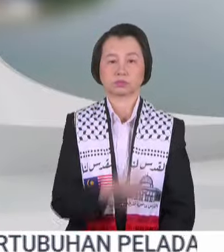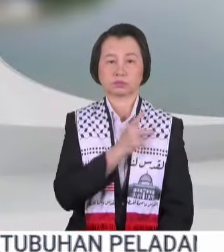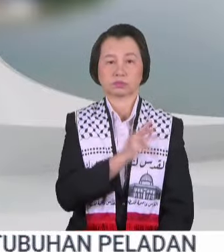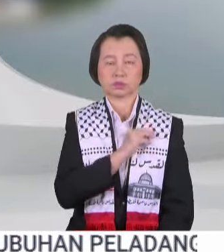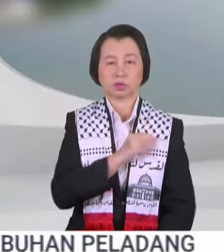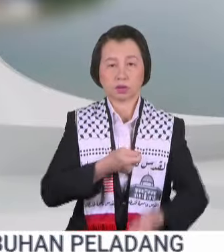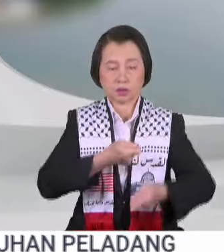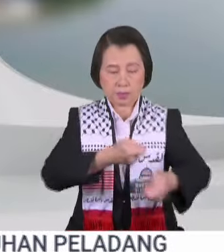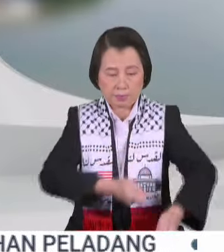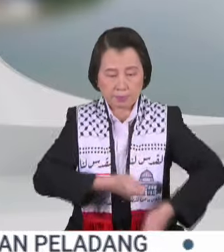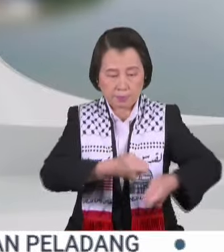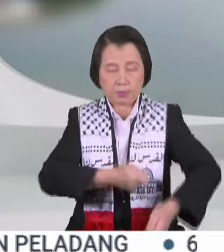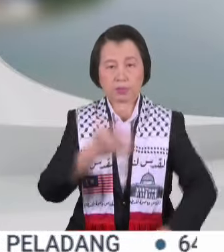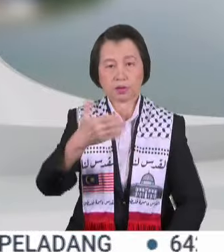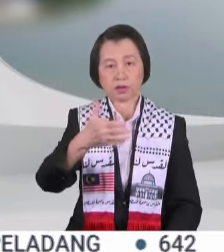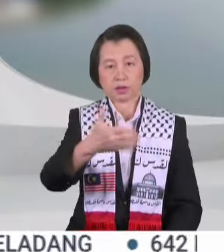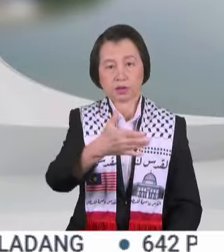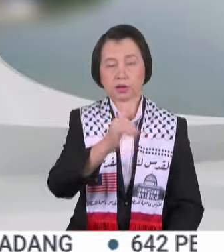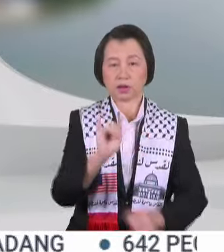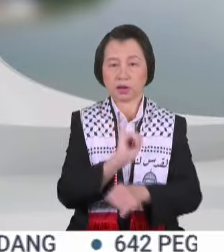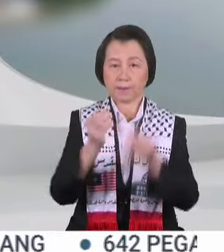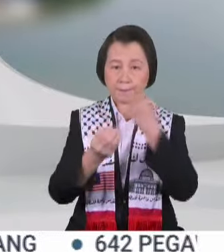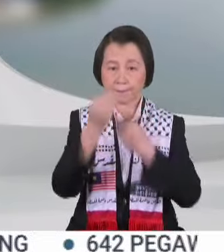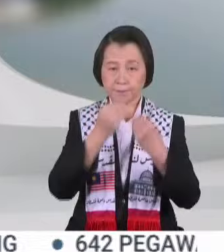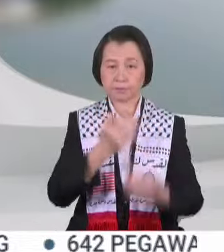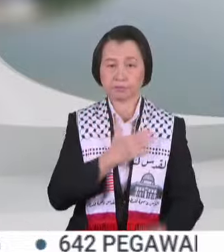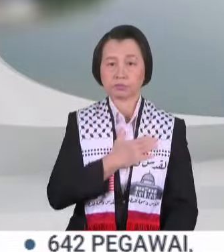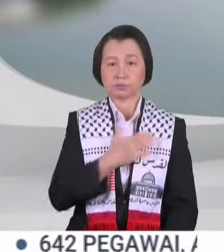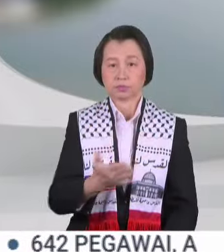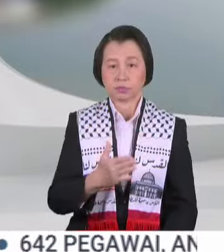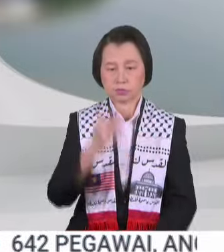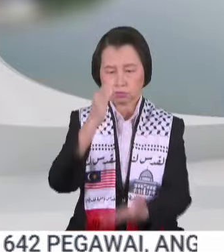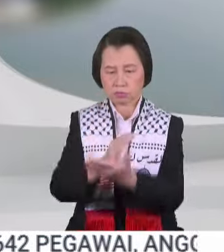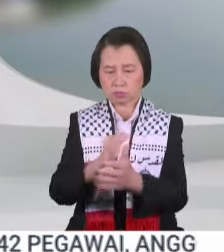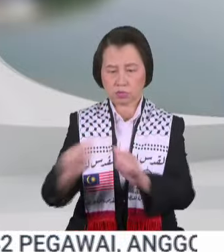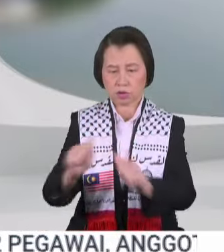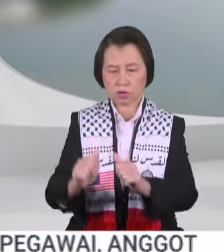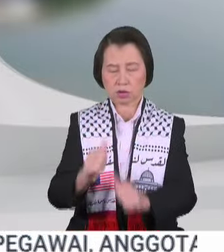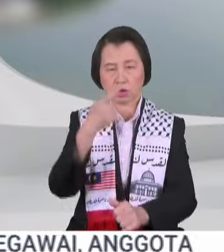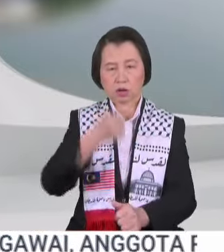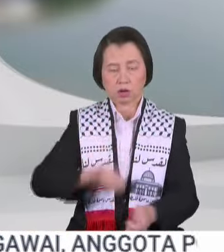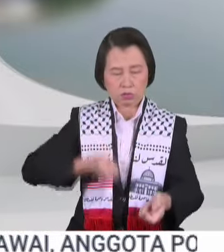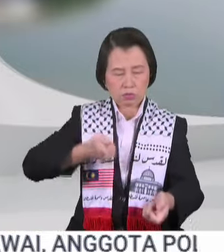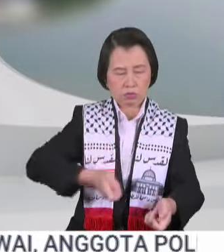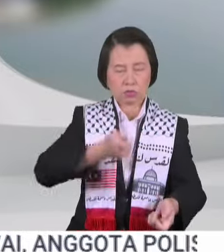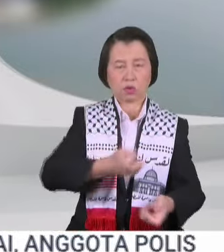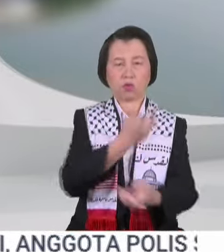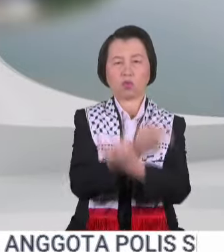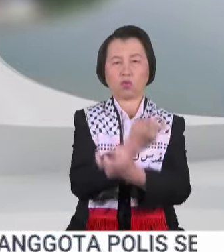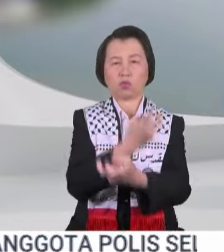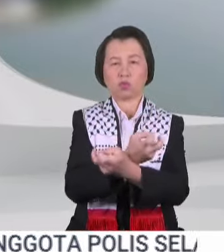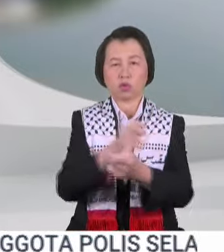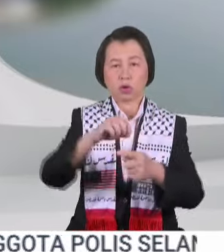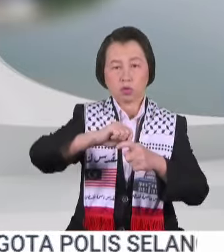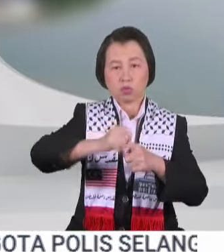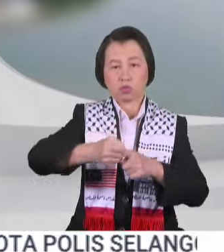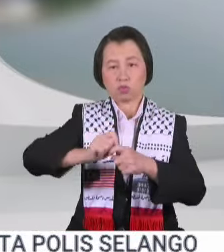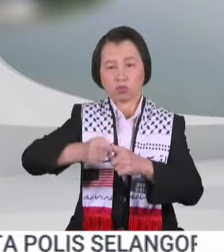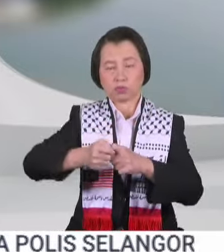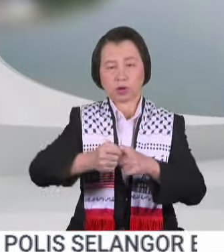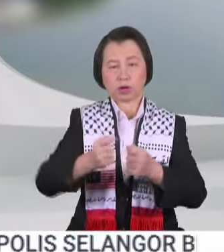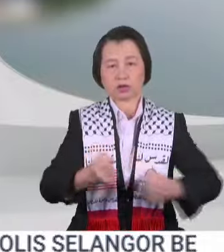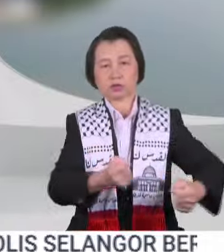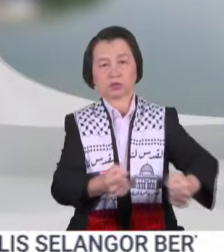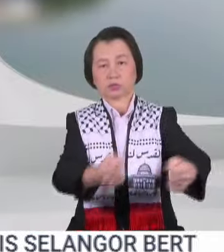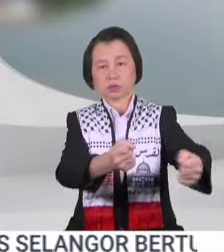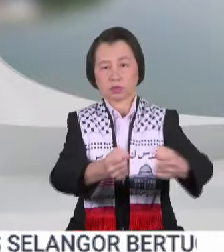Kementerian Pertanian, Perikanan dan Industri Makanan komited membenteras aktiviti meracun udang di sungai. Pembantu Menterinya Peter Galim